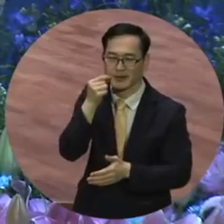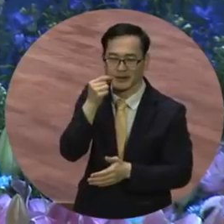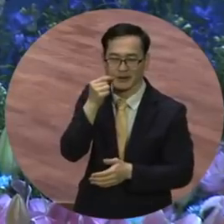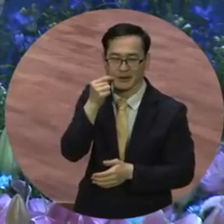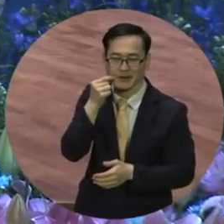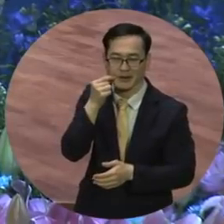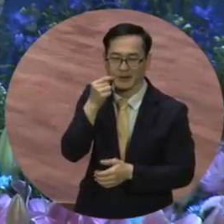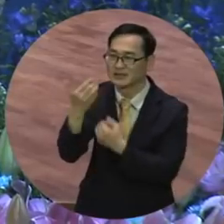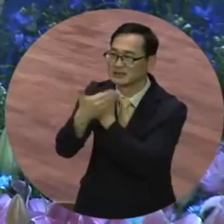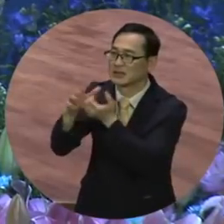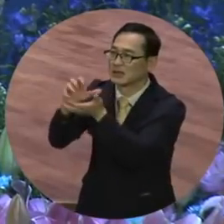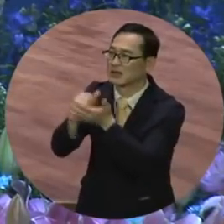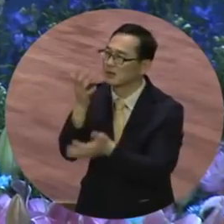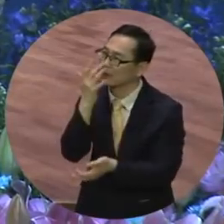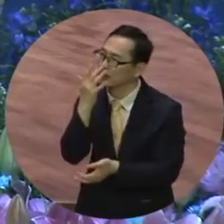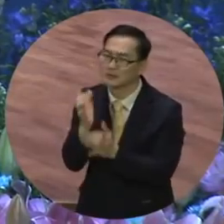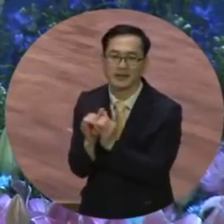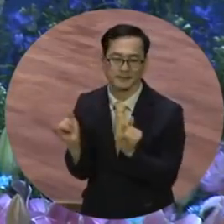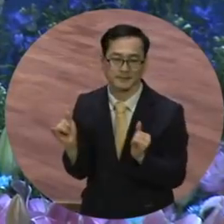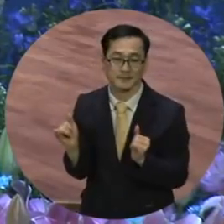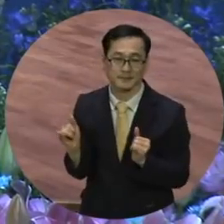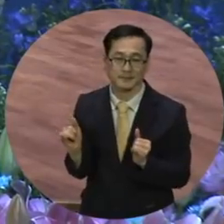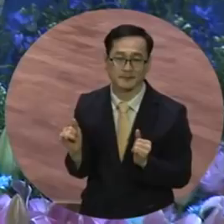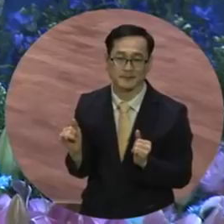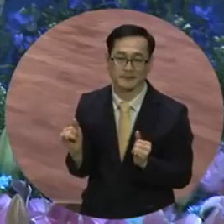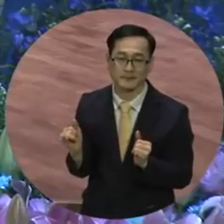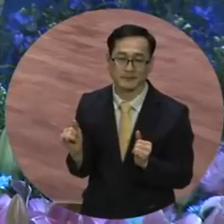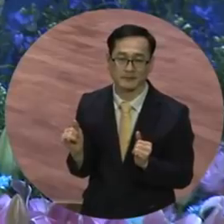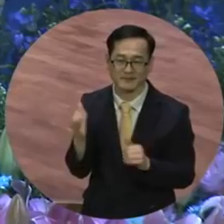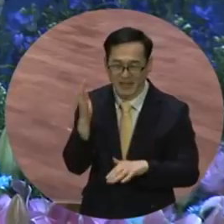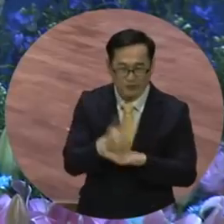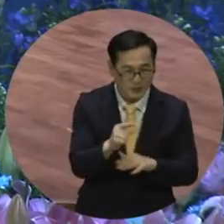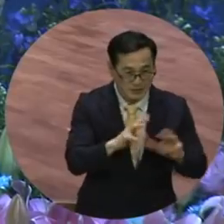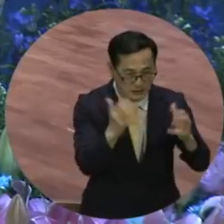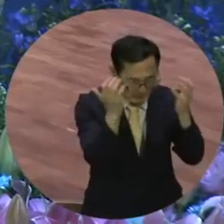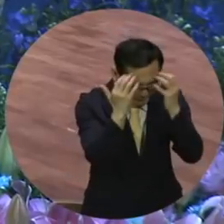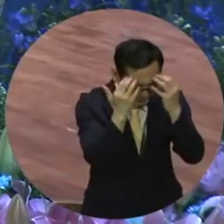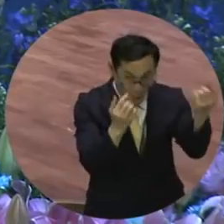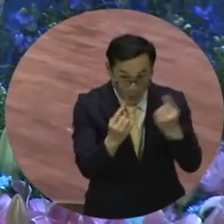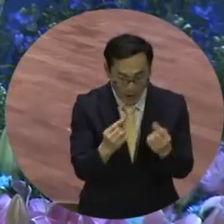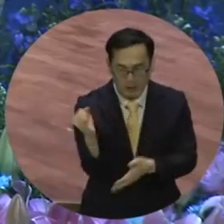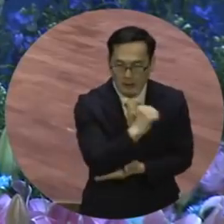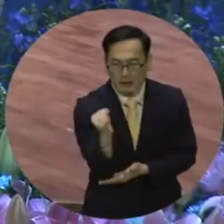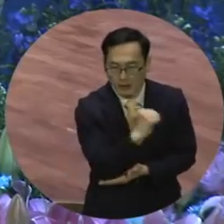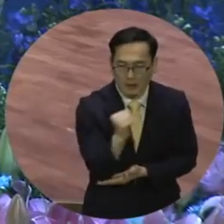사람, 말씀이 없어. 말씀이 그러면 흔들려요.